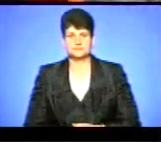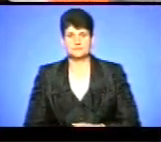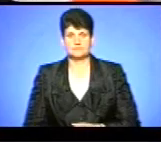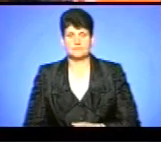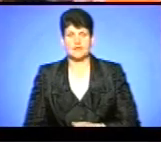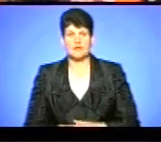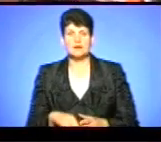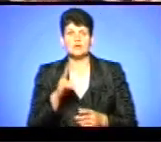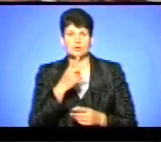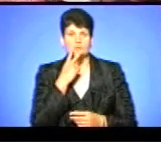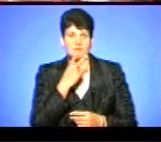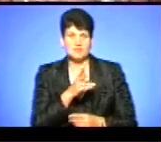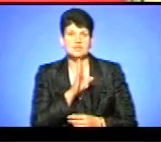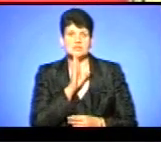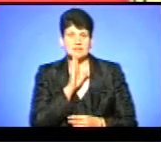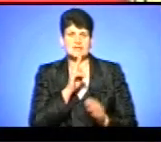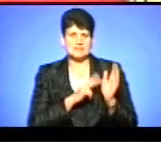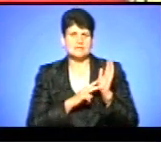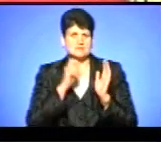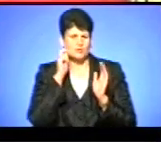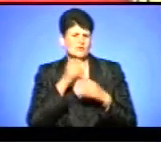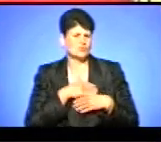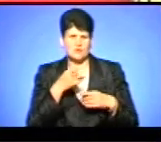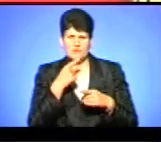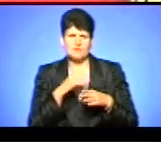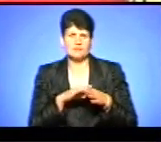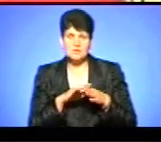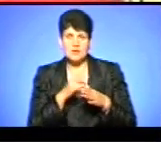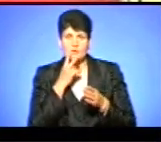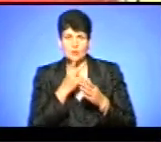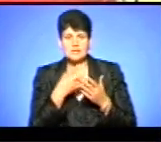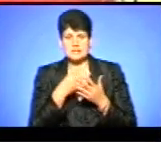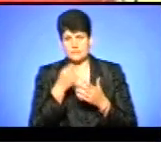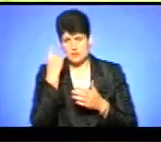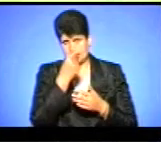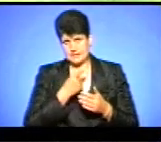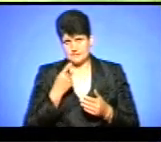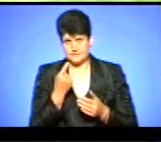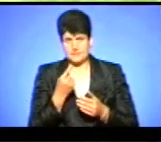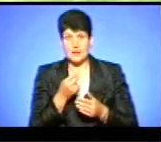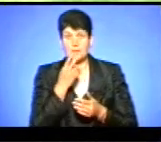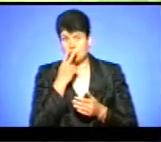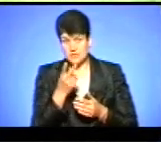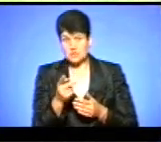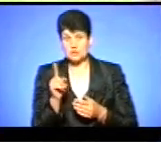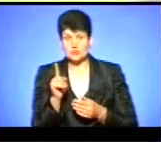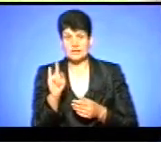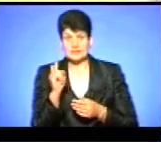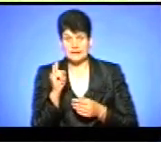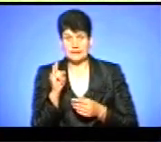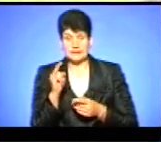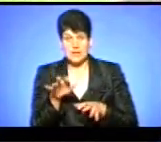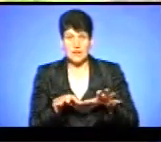Очевидиця події, 70-річна тернополянка не захотіла називати прізвище та показувати своє обличчя. Бачила, що дитина лазила